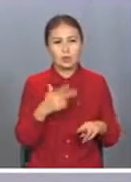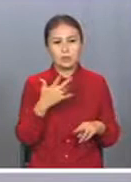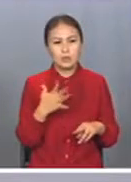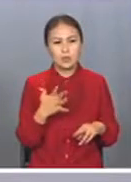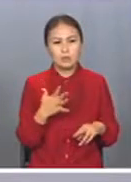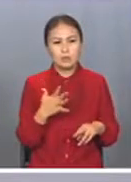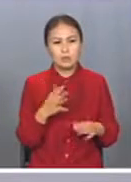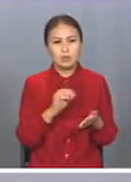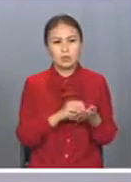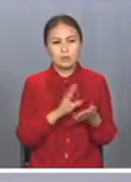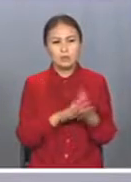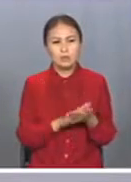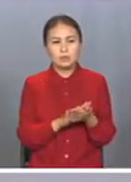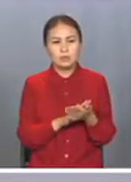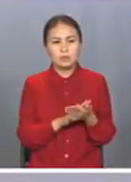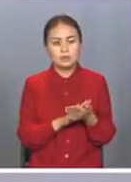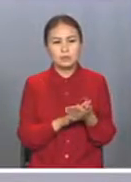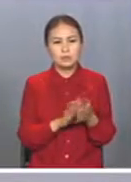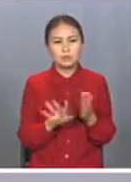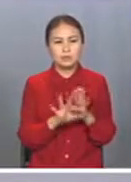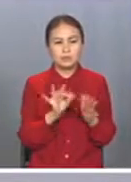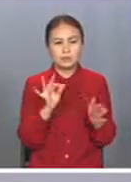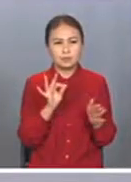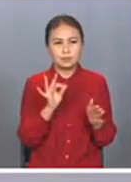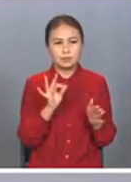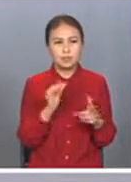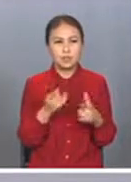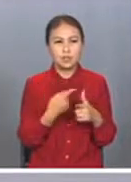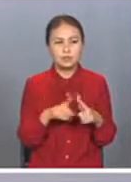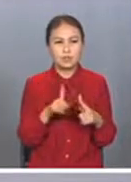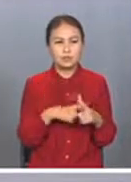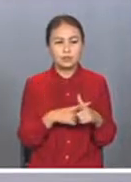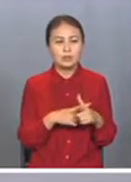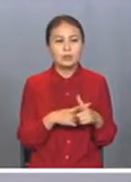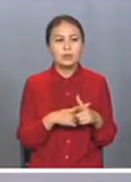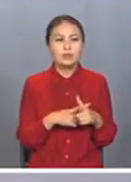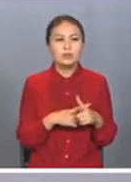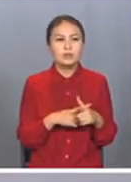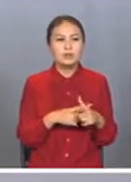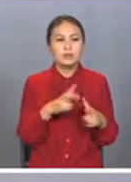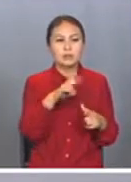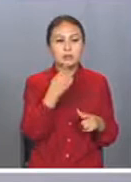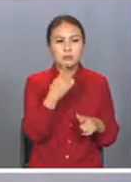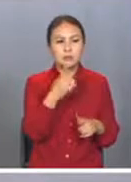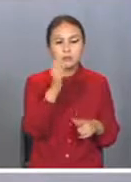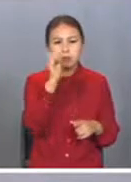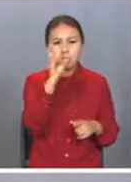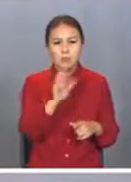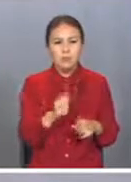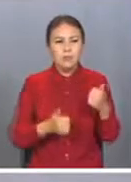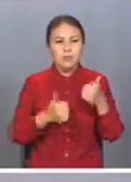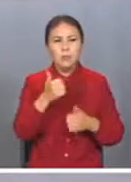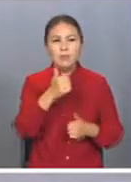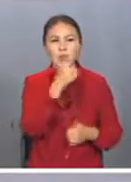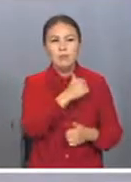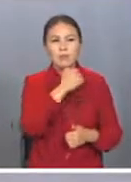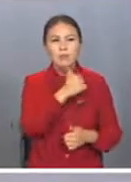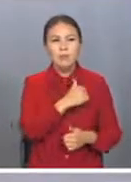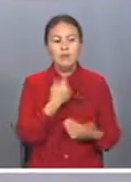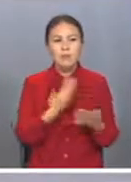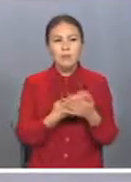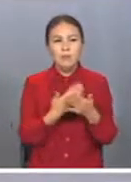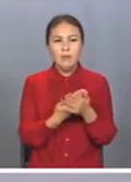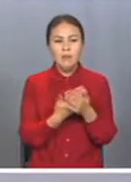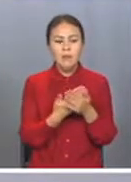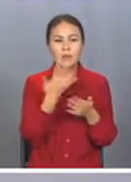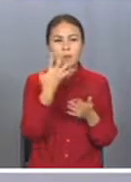жай көбейткіштерін алып аламын. Және де оны 21-дің жай көбейткіштерімен салыстырамын қазір. Мысалы,